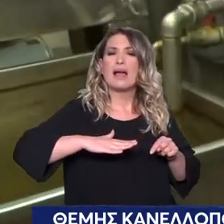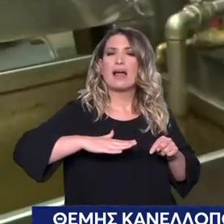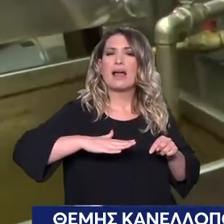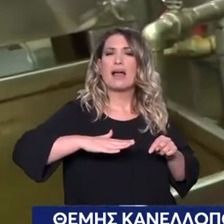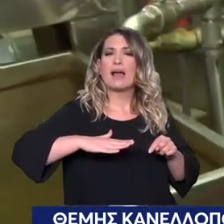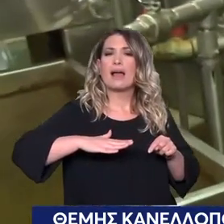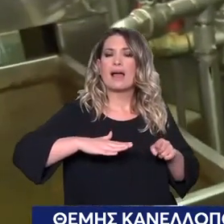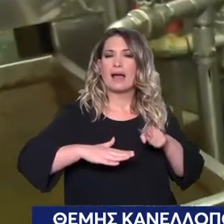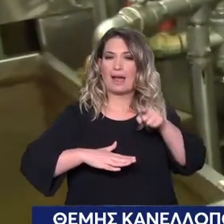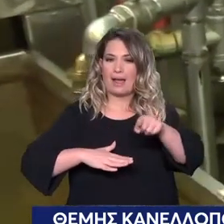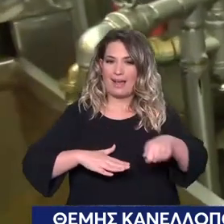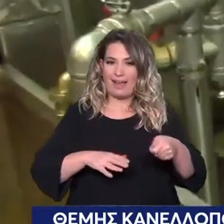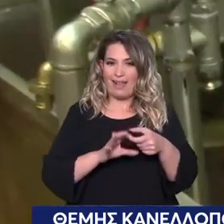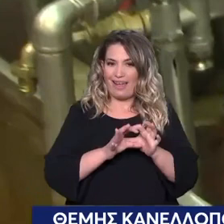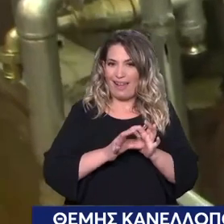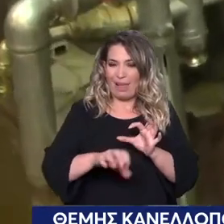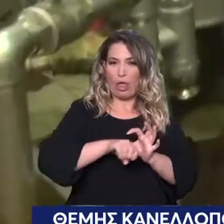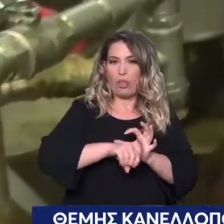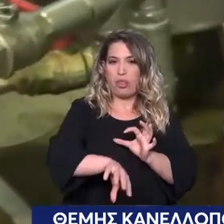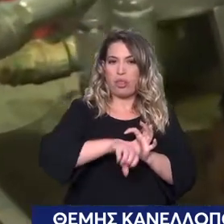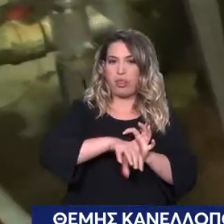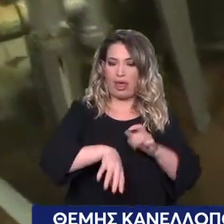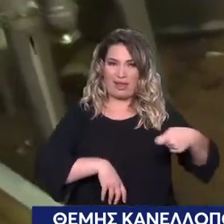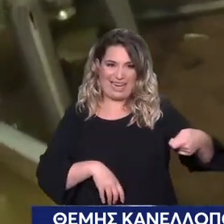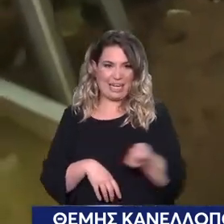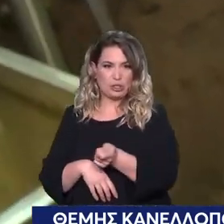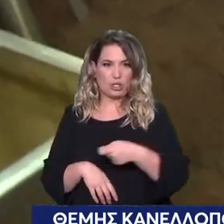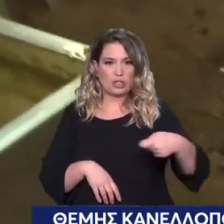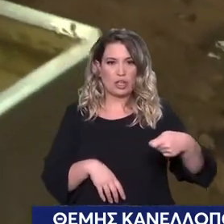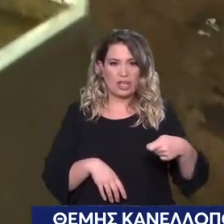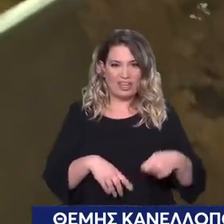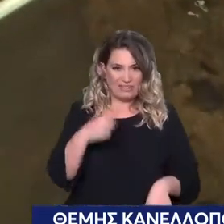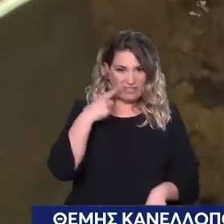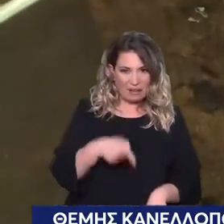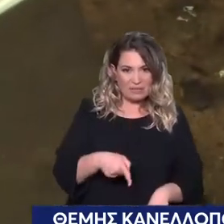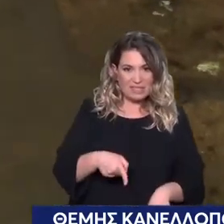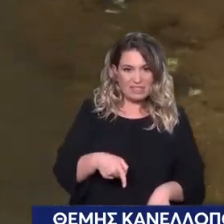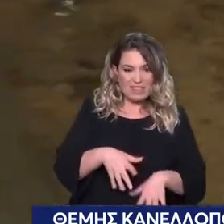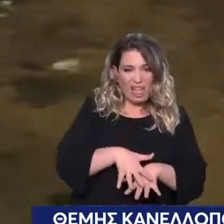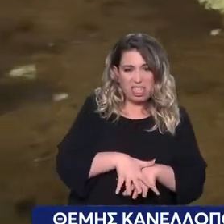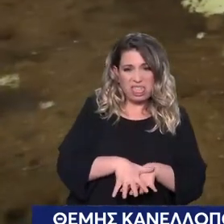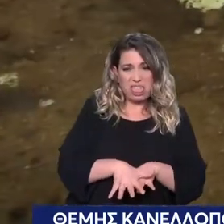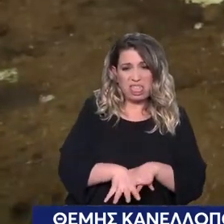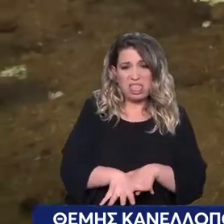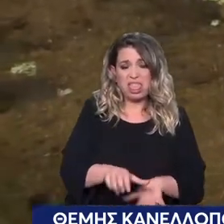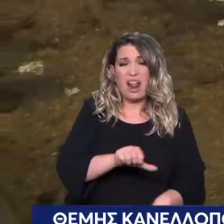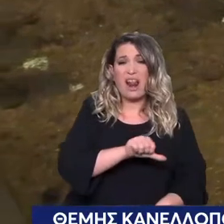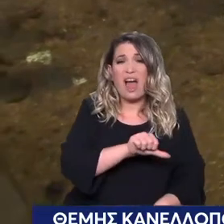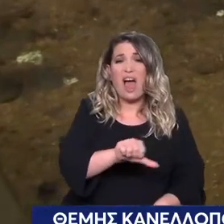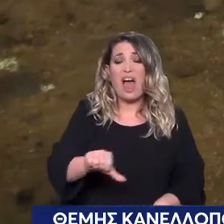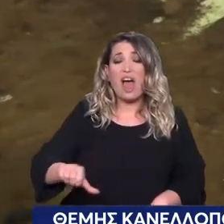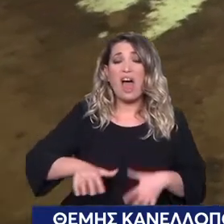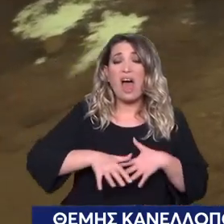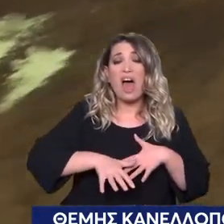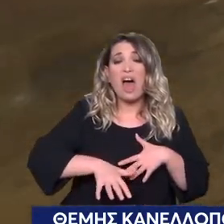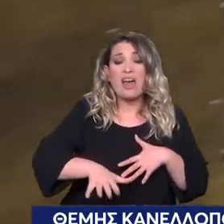κάνουλα αυτή ανοιχτή. Το λάδι κυλάει παντού, όπως βλέπετε κι εσείς. Είναι κάτω λάδι. Έχουν ρίξει οι άνθρωποι πυρηνόξυλο για να